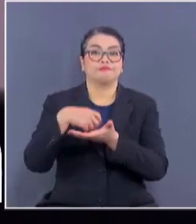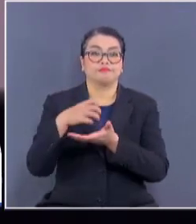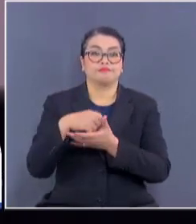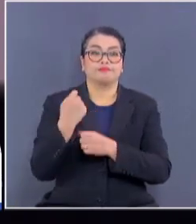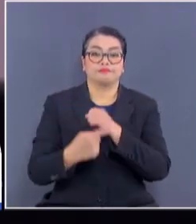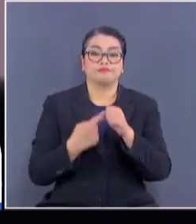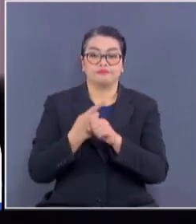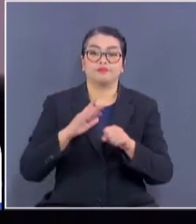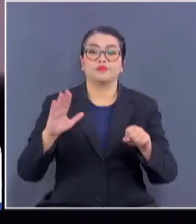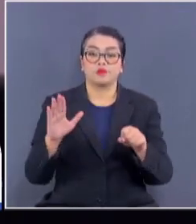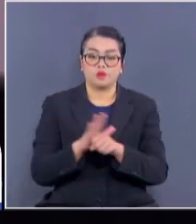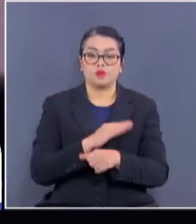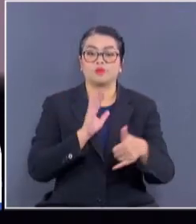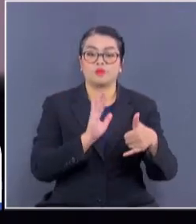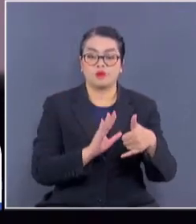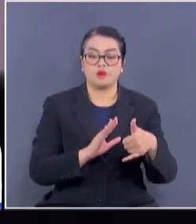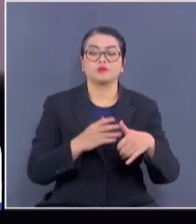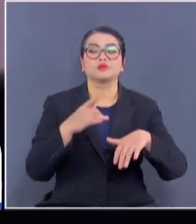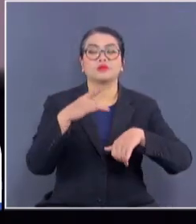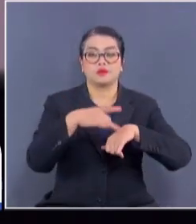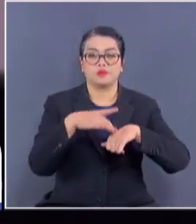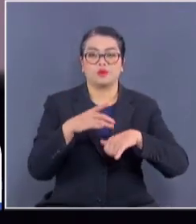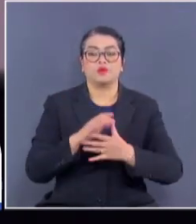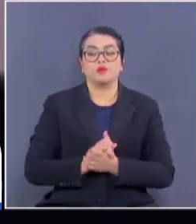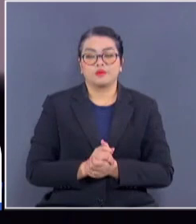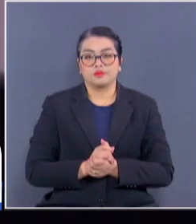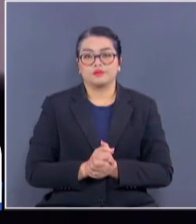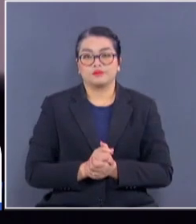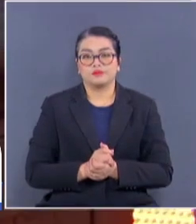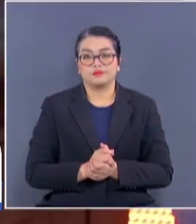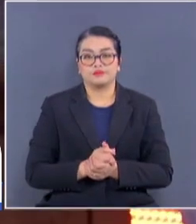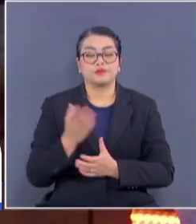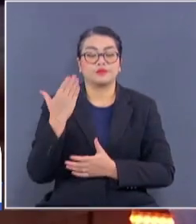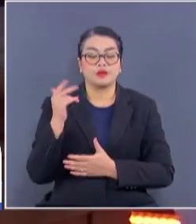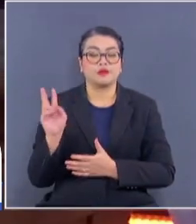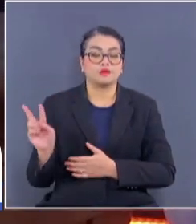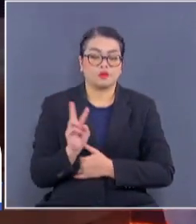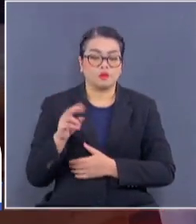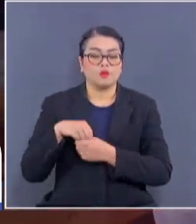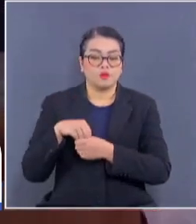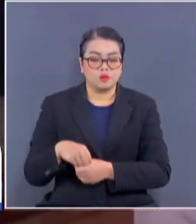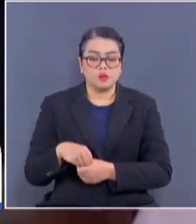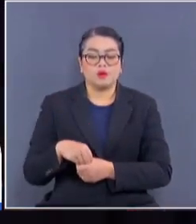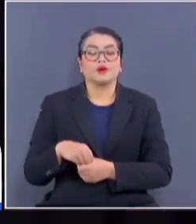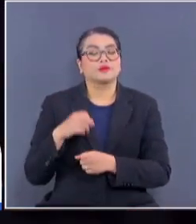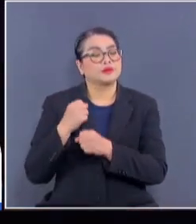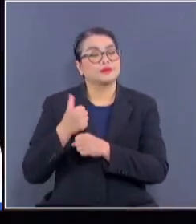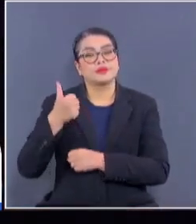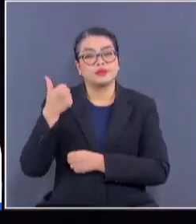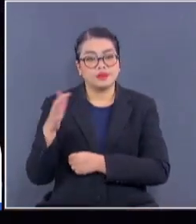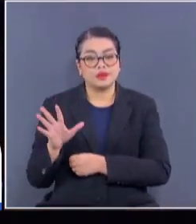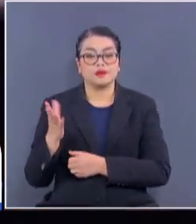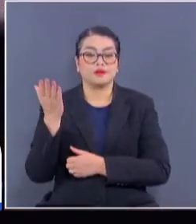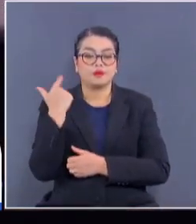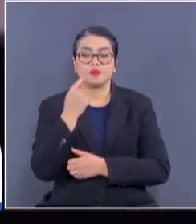อบจากไป1ปีแตงโมก็จะเก็บทุกอย่างเอาไว้เป็นความทรงจำและช่วงที่อยู่ด้วยกันทำดีที่สุดแล้วไม่มีอะไรติดค้างซึ่งแตงโม